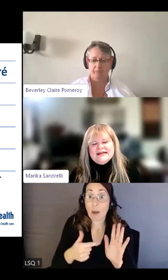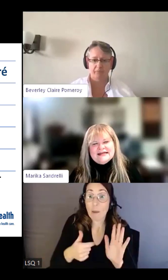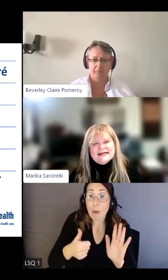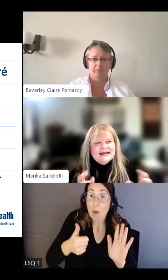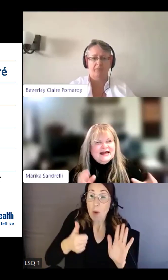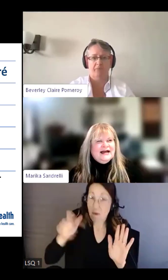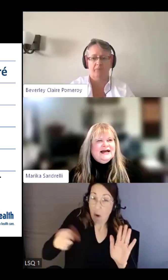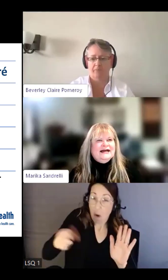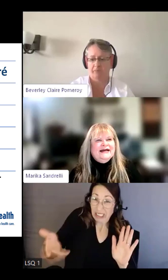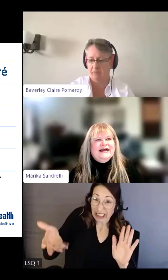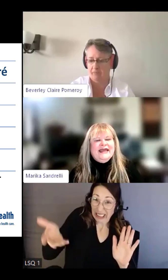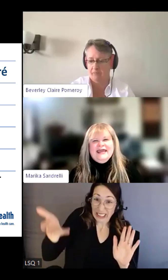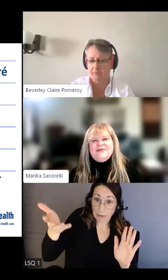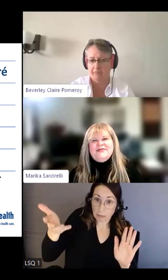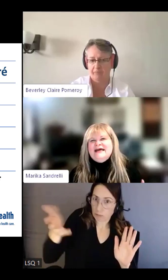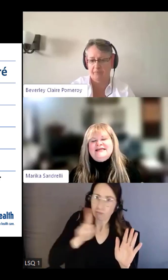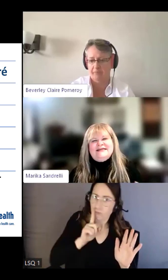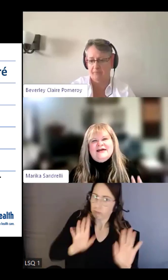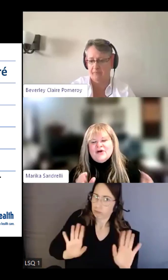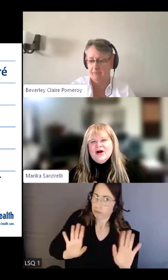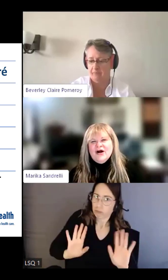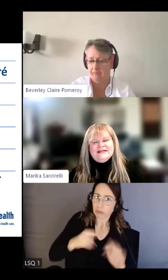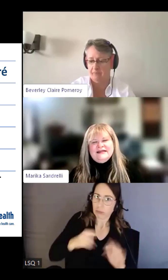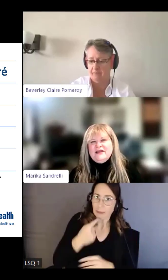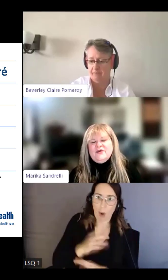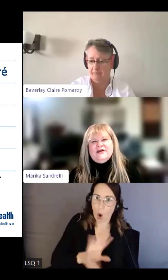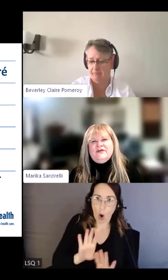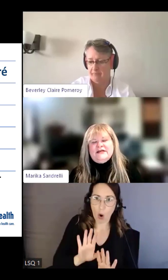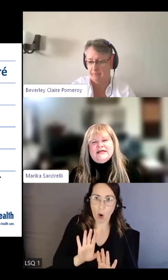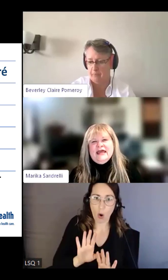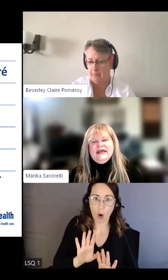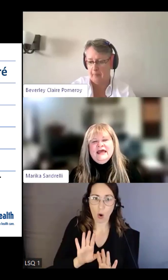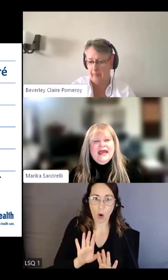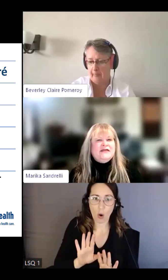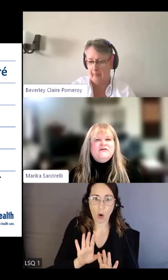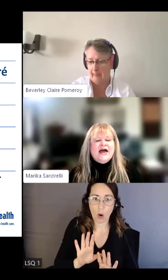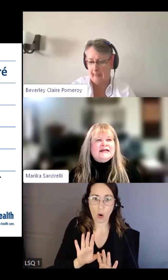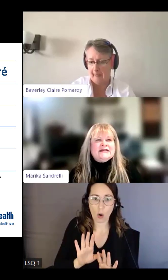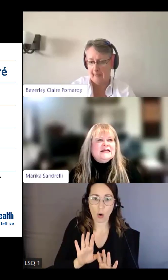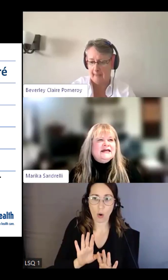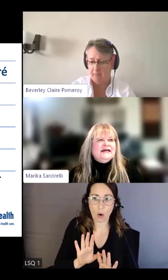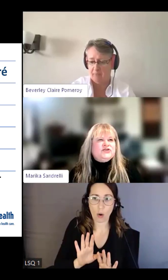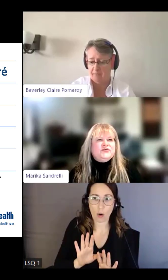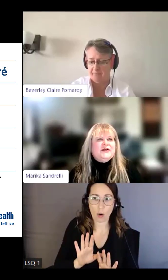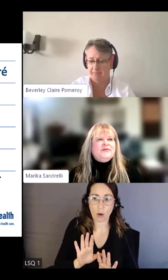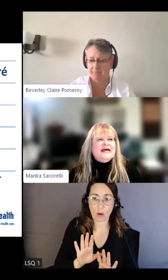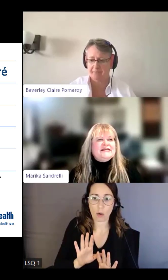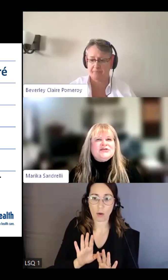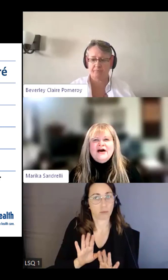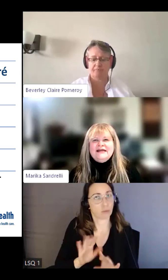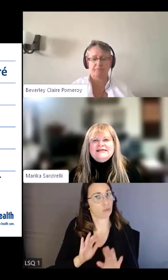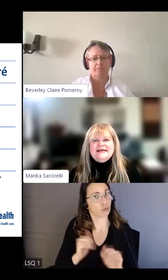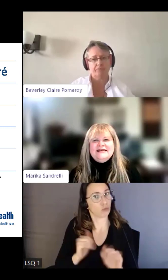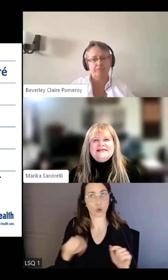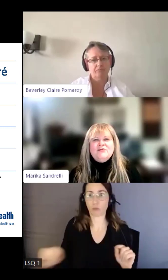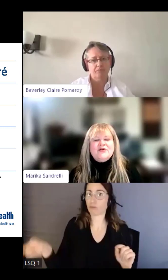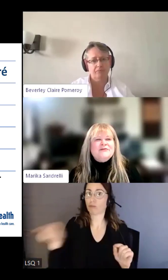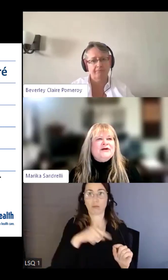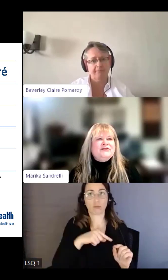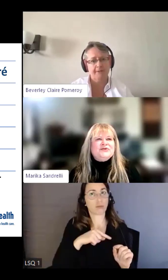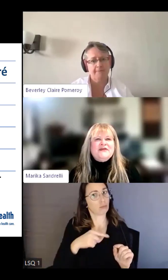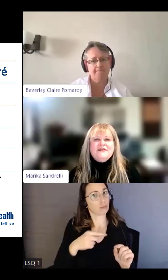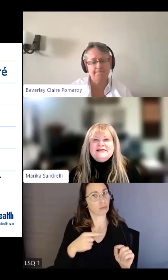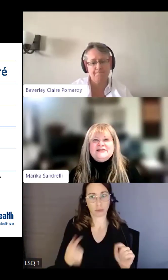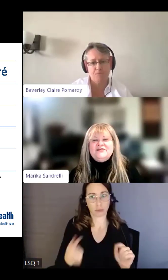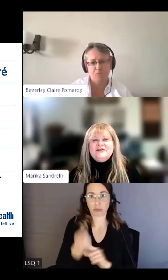Donc, on fait tous face à cela et TRIP nous a montré qu'il s'agit plutôt